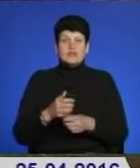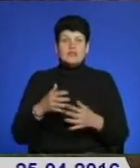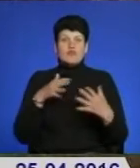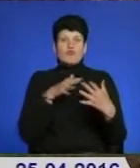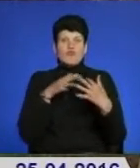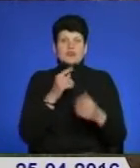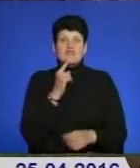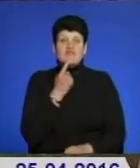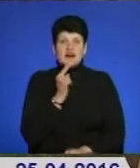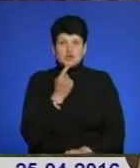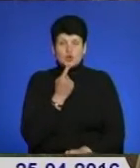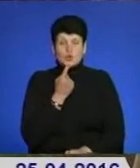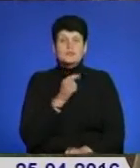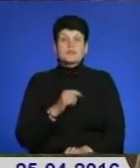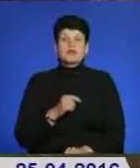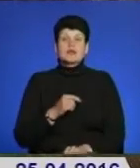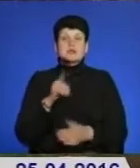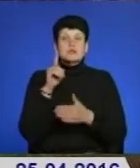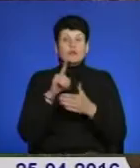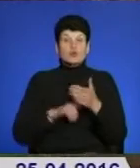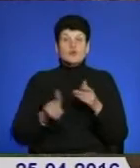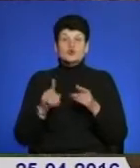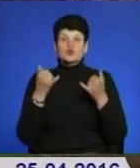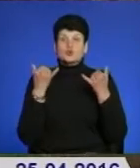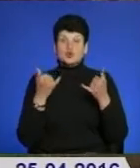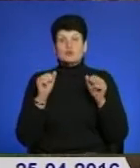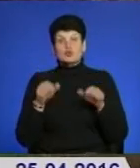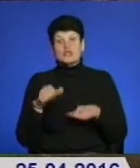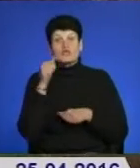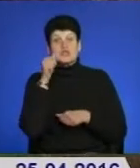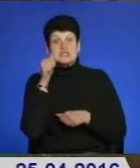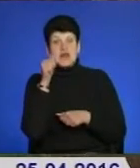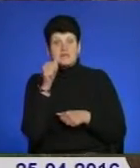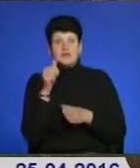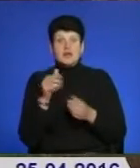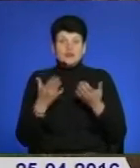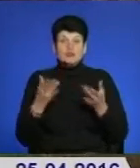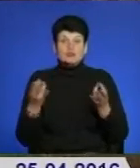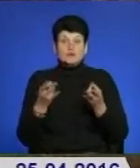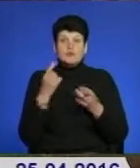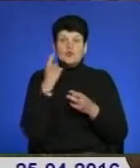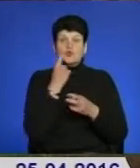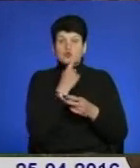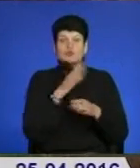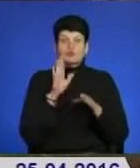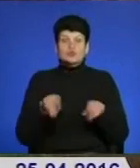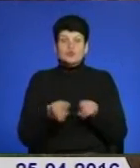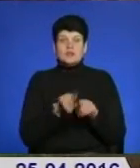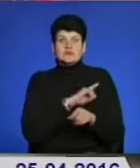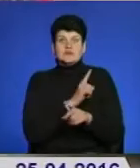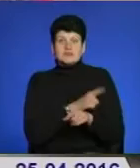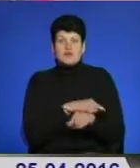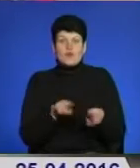важко. Сподіваюся, що сьогодні, можливо, завтра, якщо потрібно, зуби будуть так же міцні, як